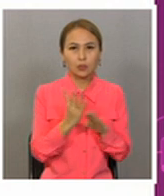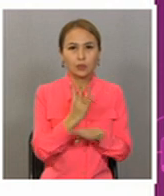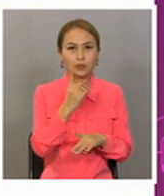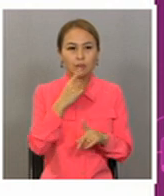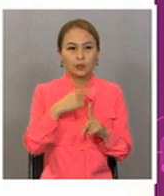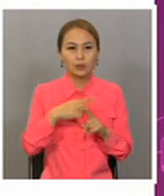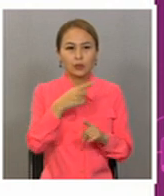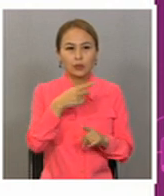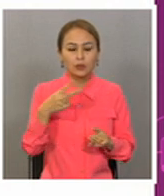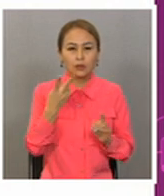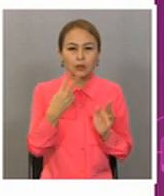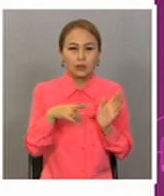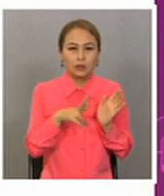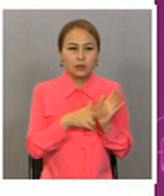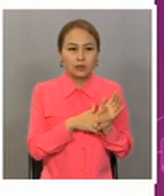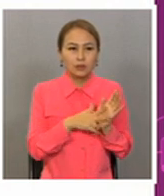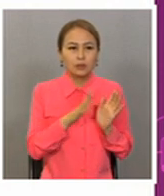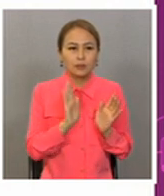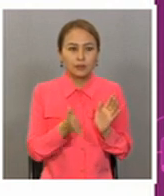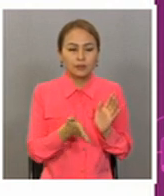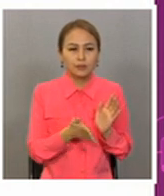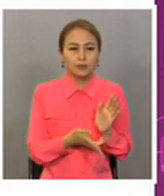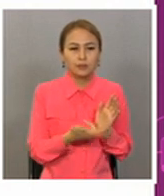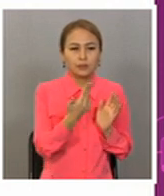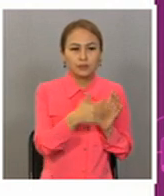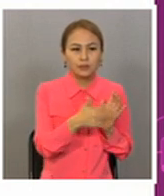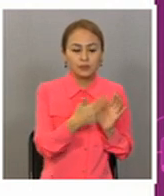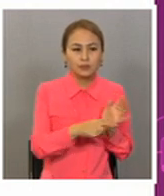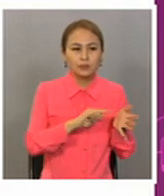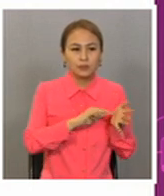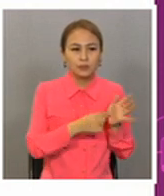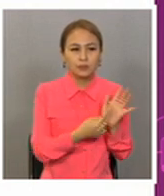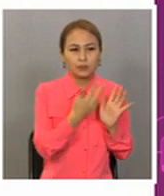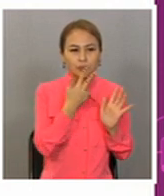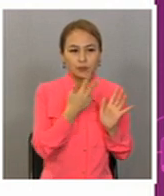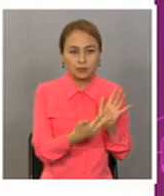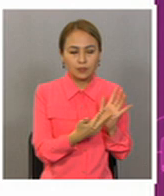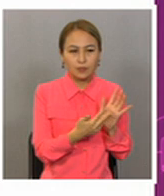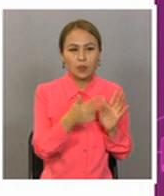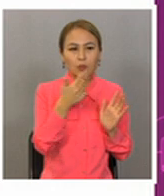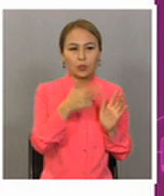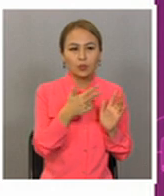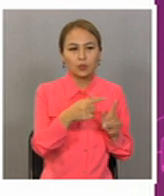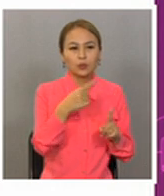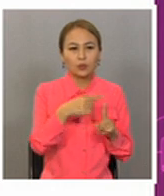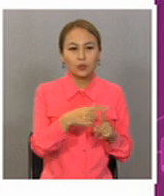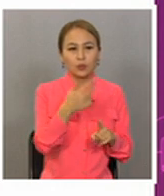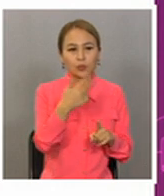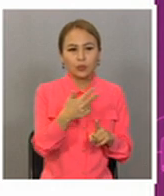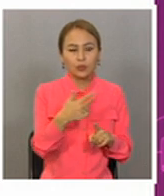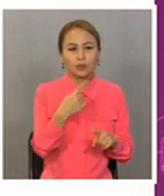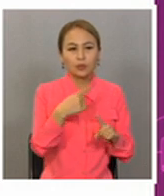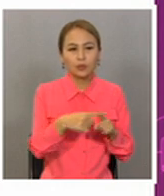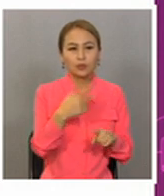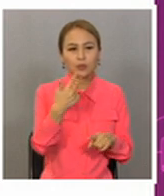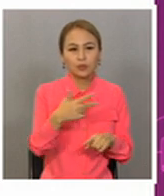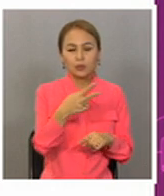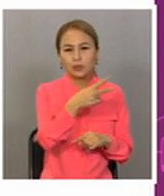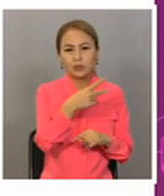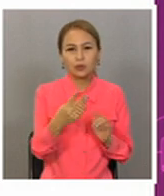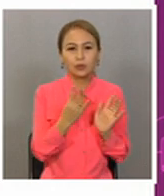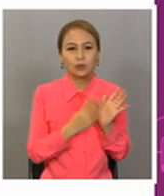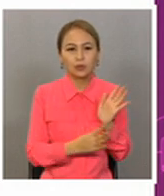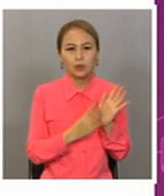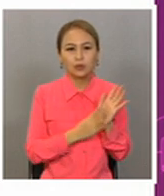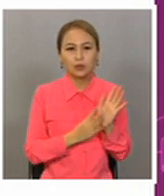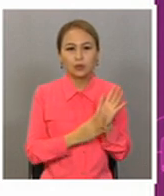Мәні 28-ге тең. 30 килограммды 3-ке көбейту үшін 30 kilogramdı 3 ret kosamız.